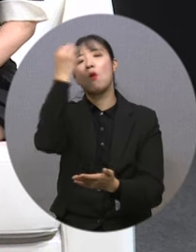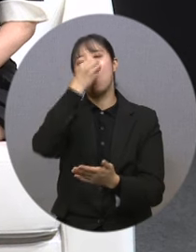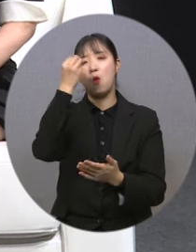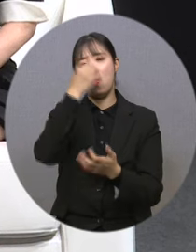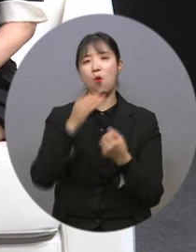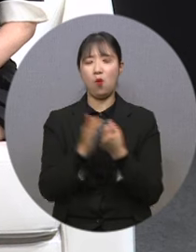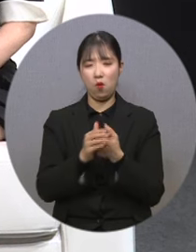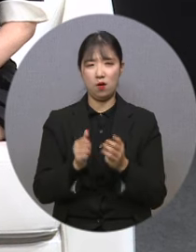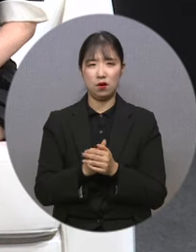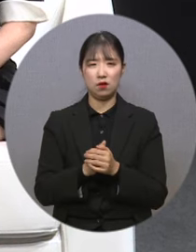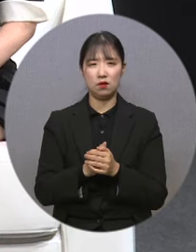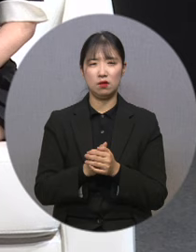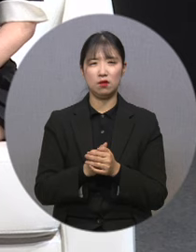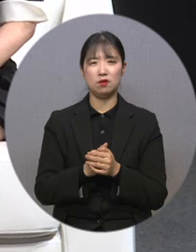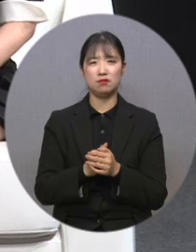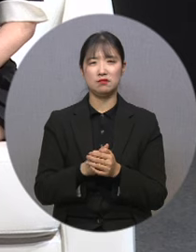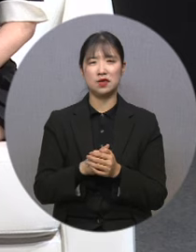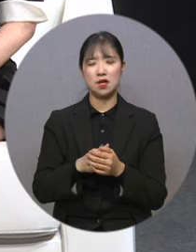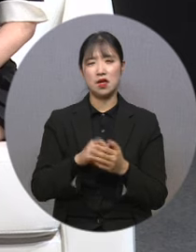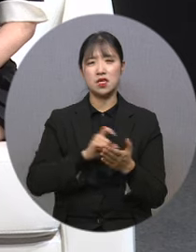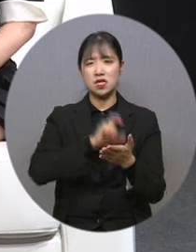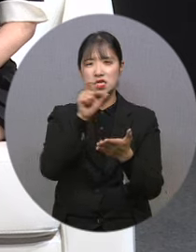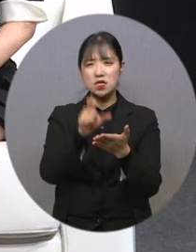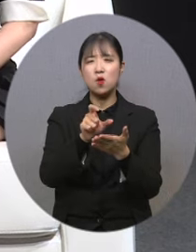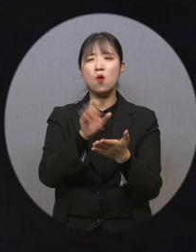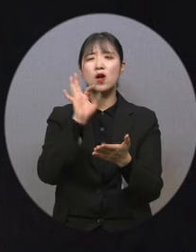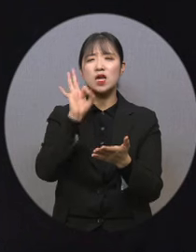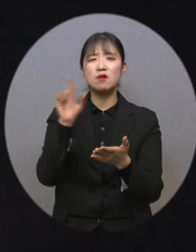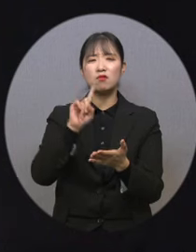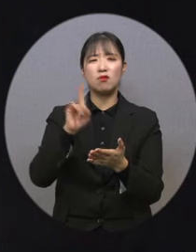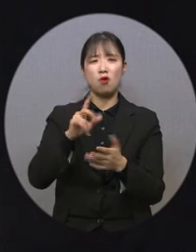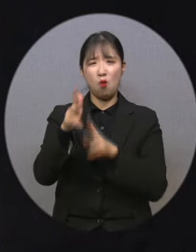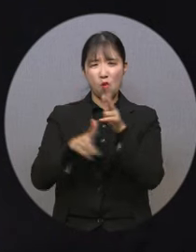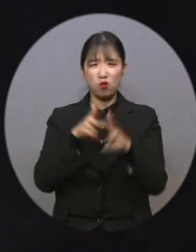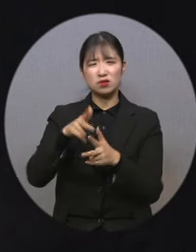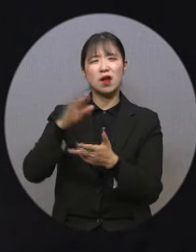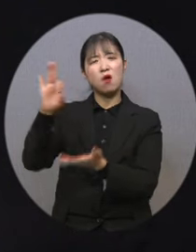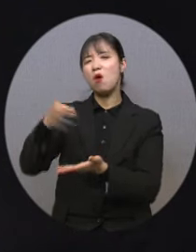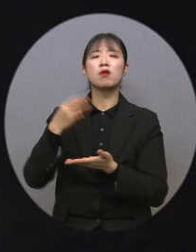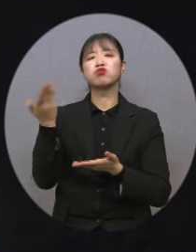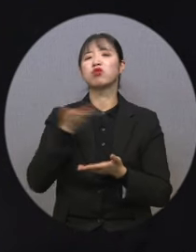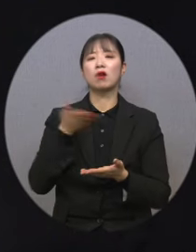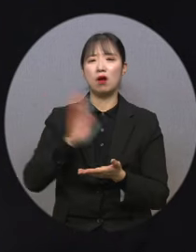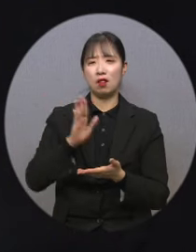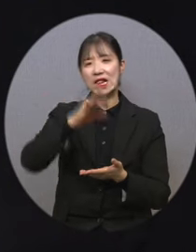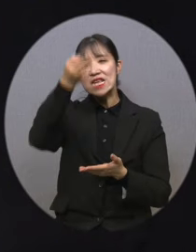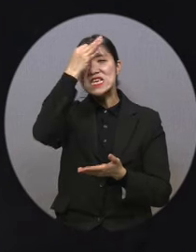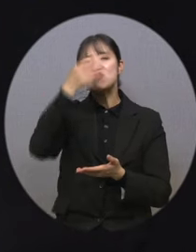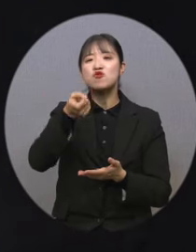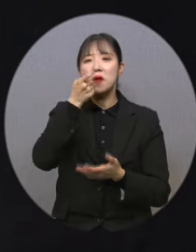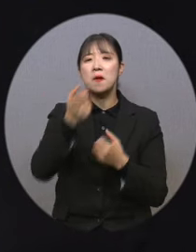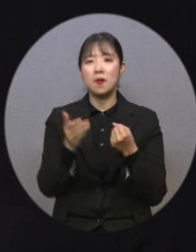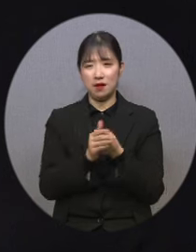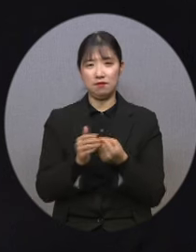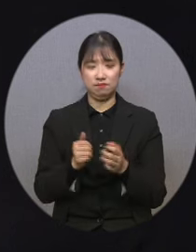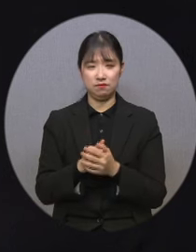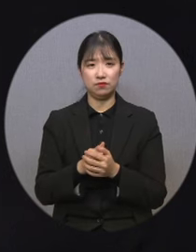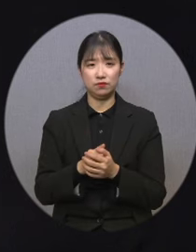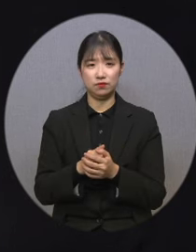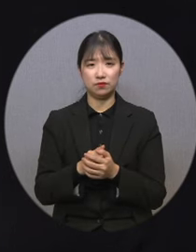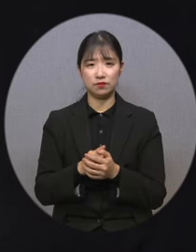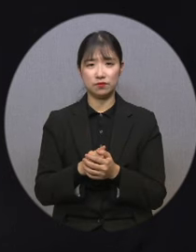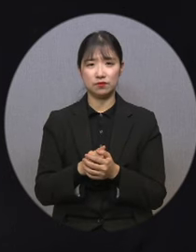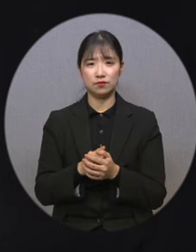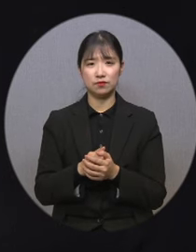그렇게 하고 등록금 낼 때는 공장 이라 해도 월급 안 자요 기술 가르켜 준다고 공장에서 원로 반 됩니다